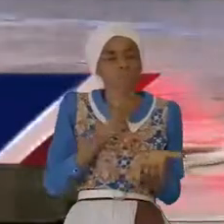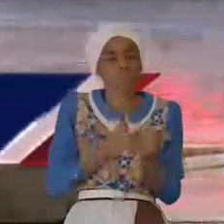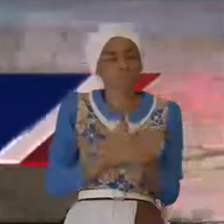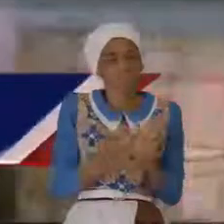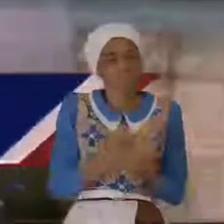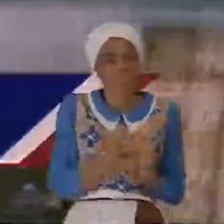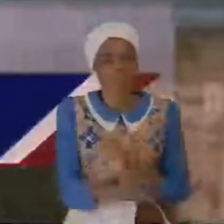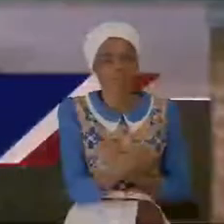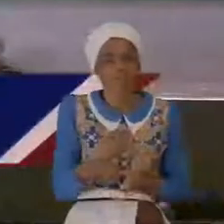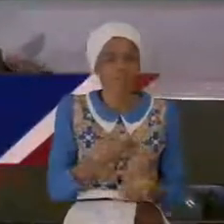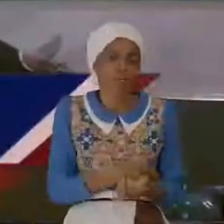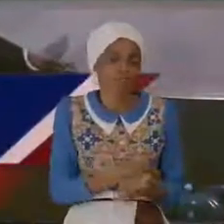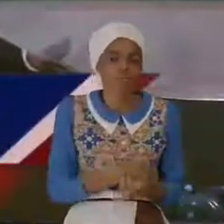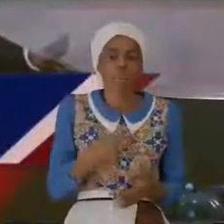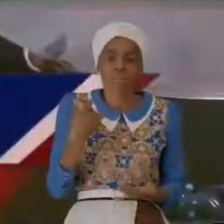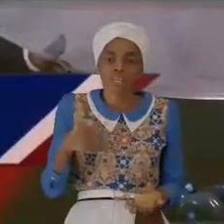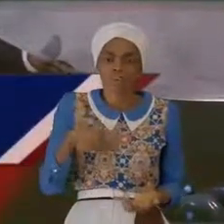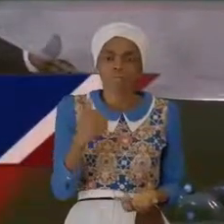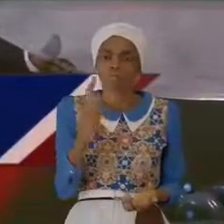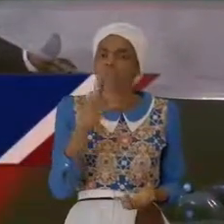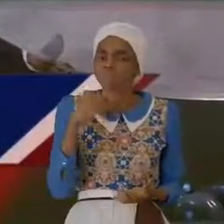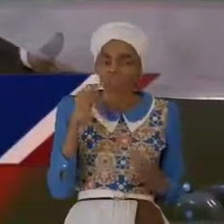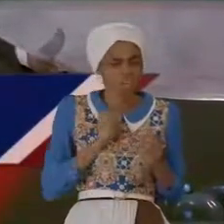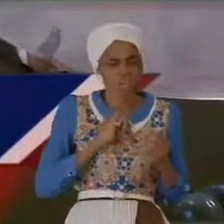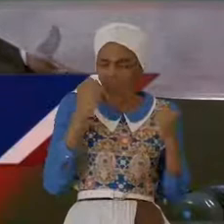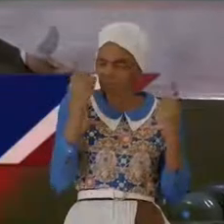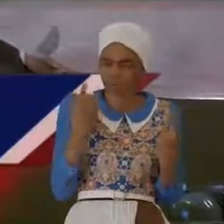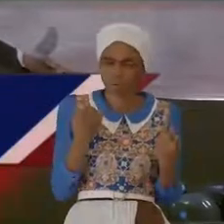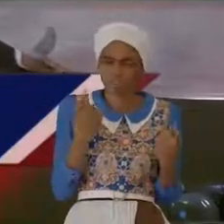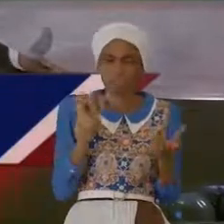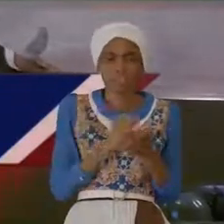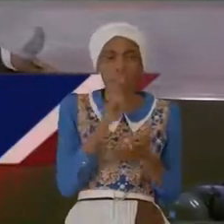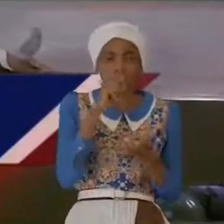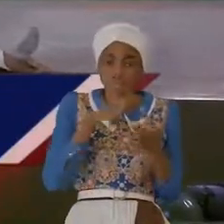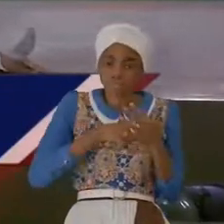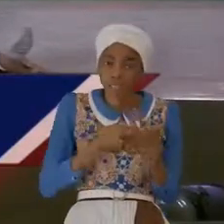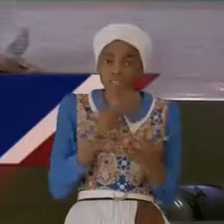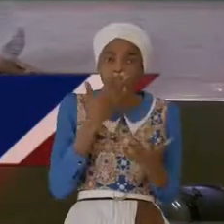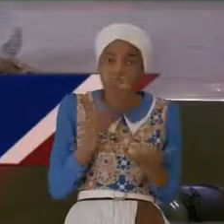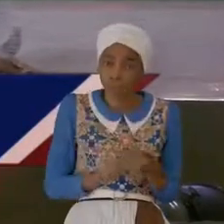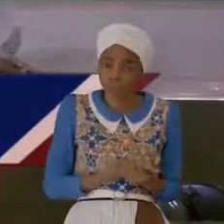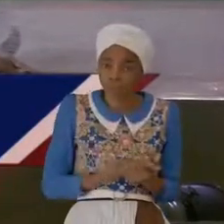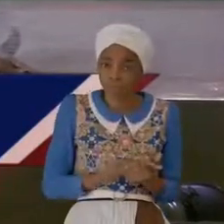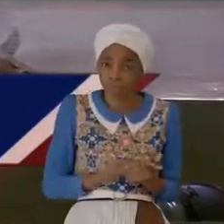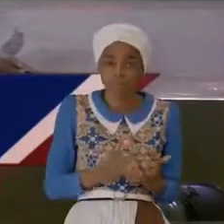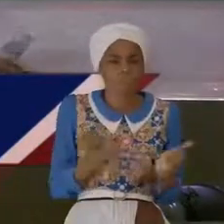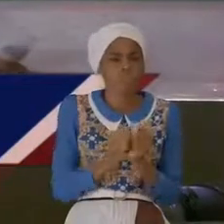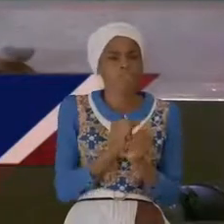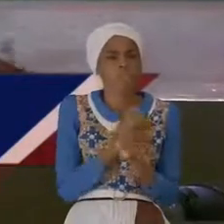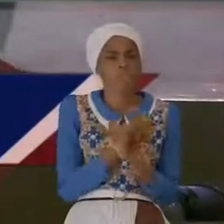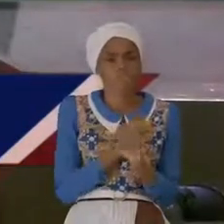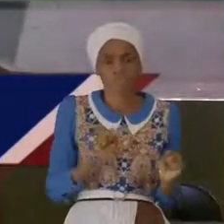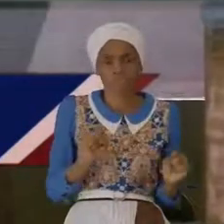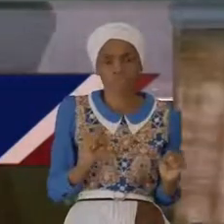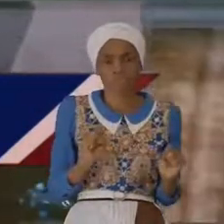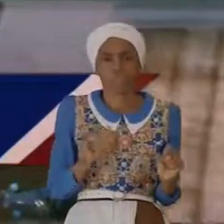cela devient un autre évangile. Paul a dit que je m'étonne que vous qui avez bien commencé avec le